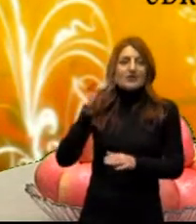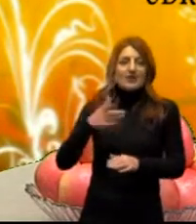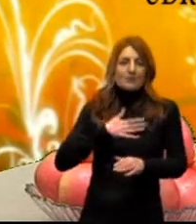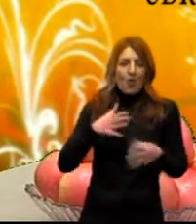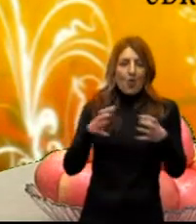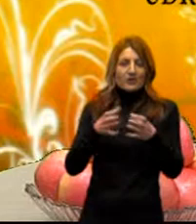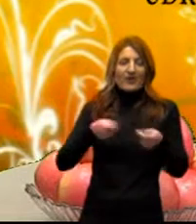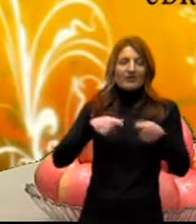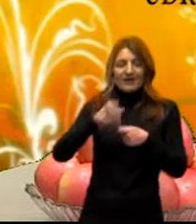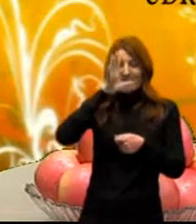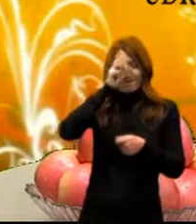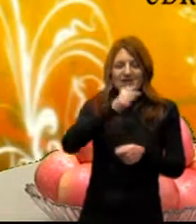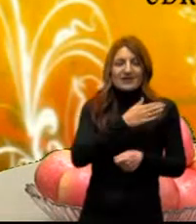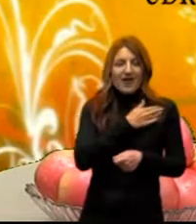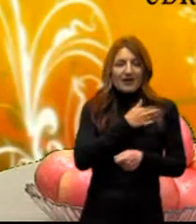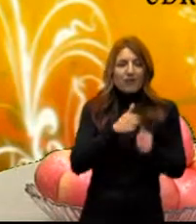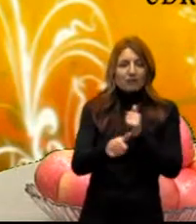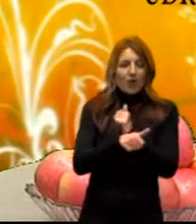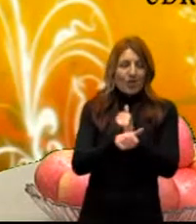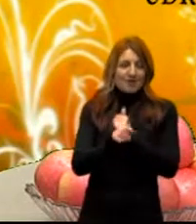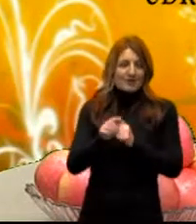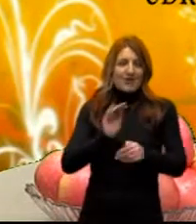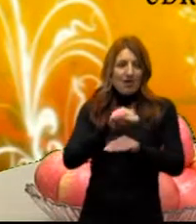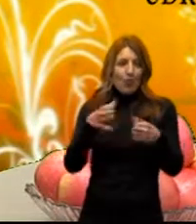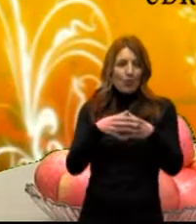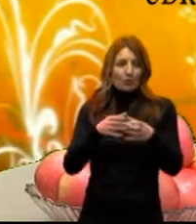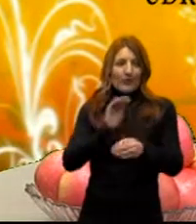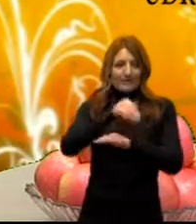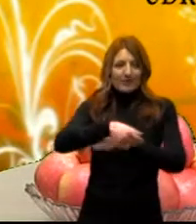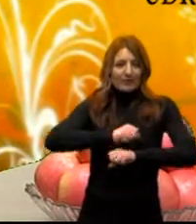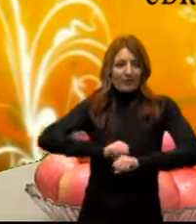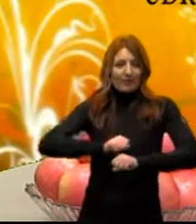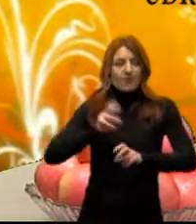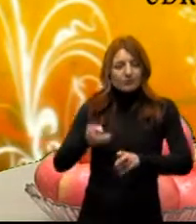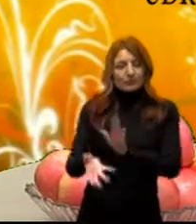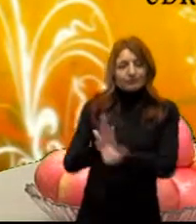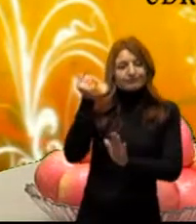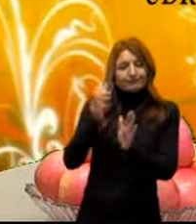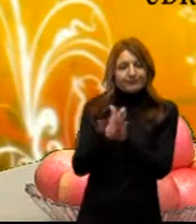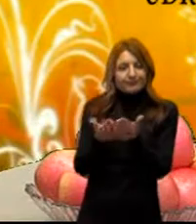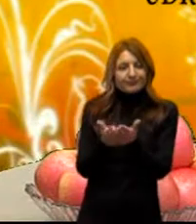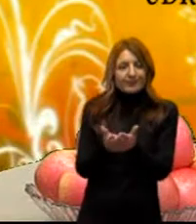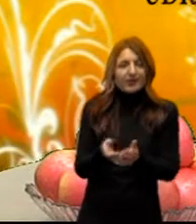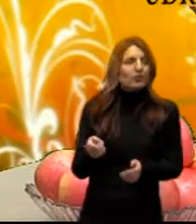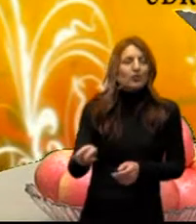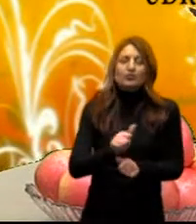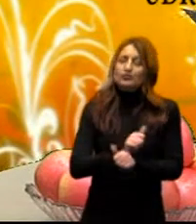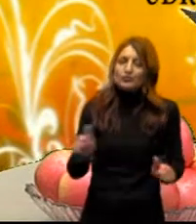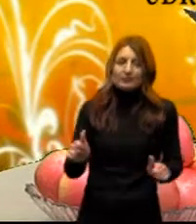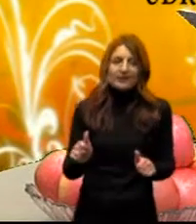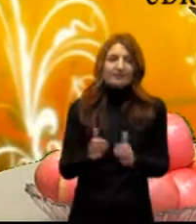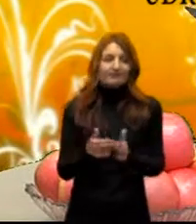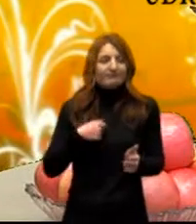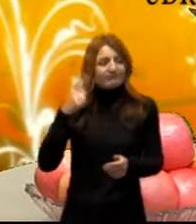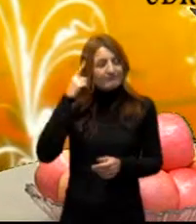težine Trg Francuske Republike 11, ali iznenadit ćete se vi kako je to priručnik. Zaista mislim da je sjajan priručnik. Ne, hvala,